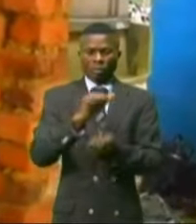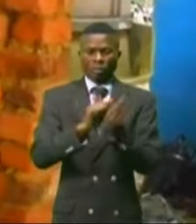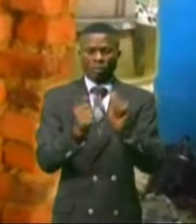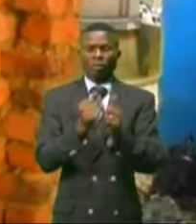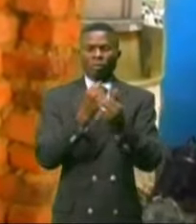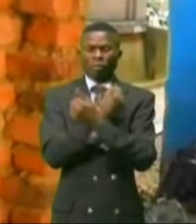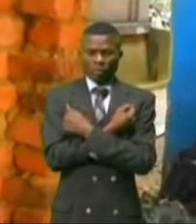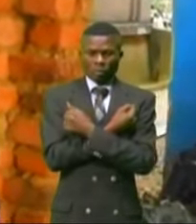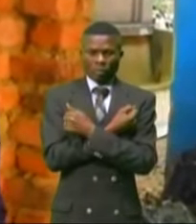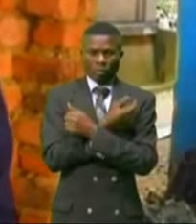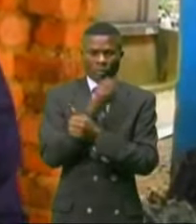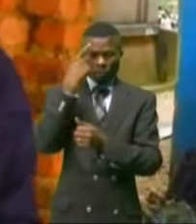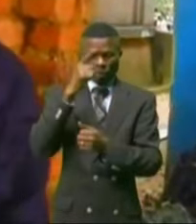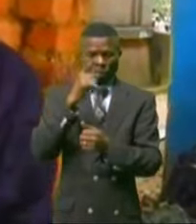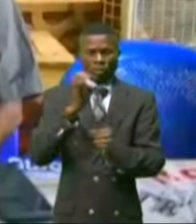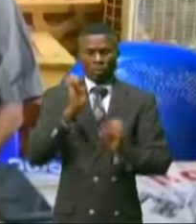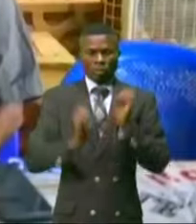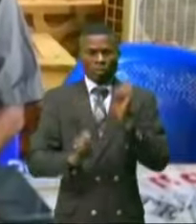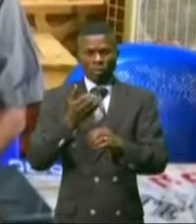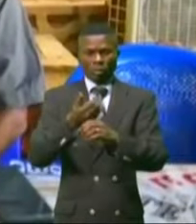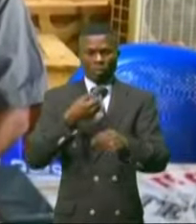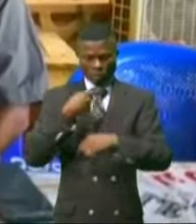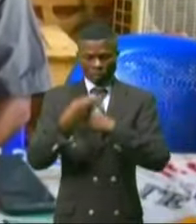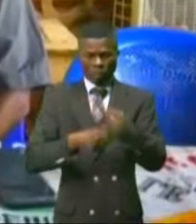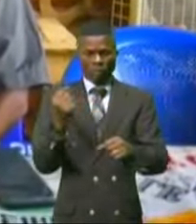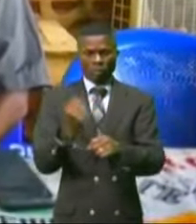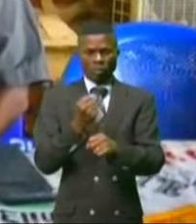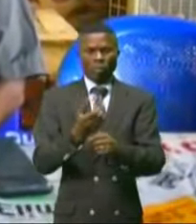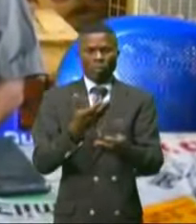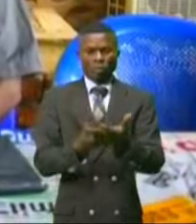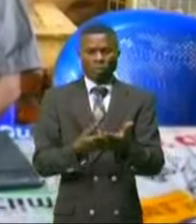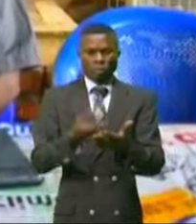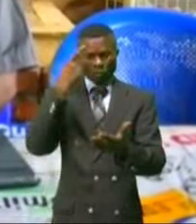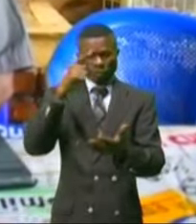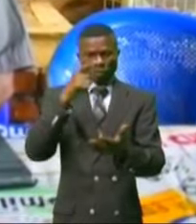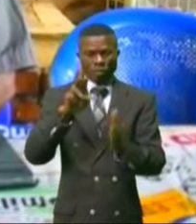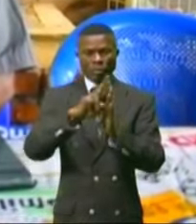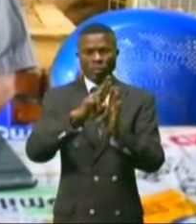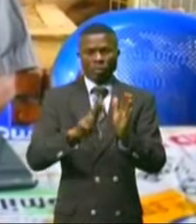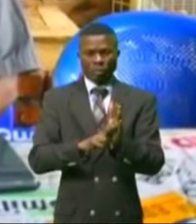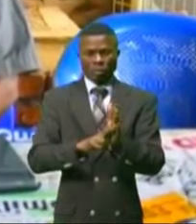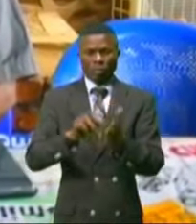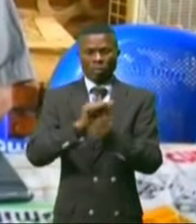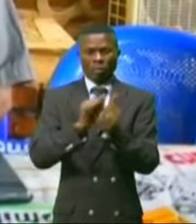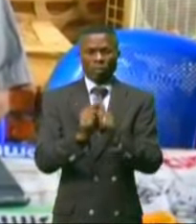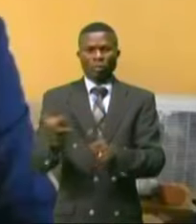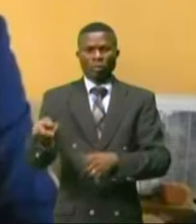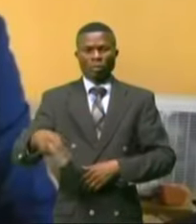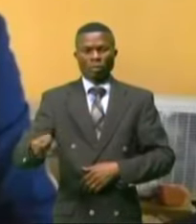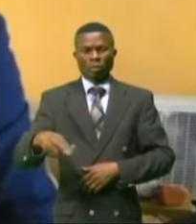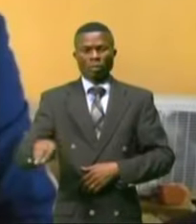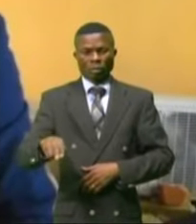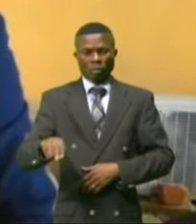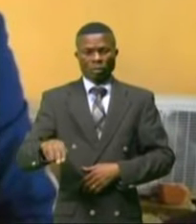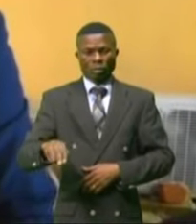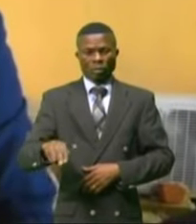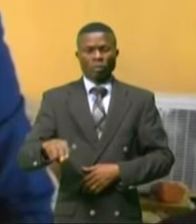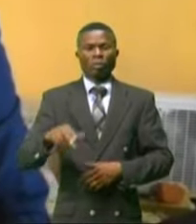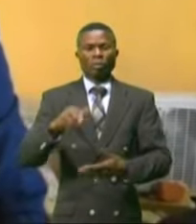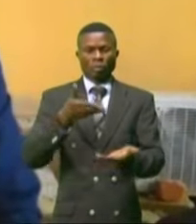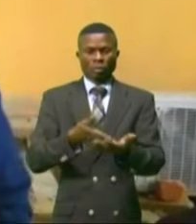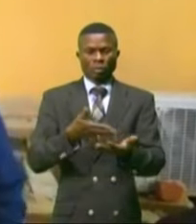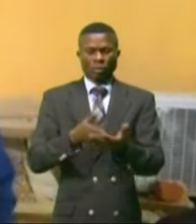pour nous évaluer avant de prendre des stratégies pour le rayonnement de notre station provinciale aux prises à la